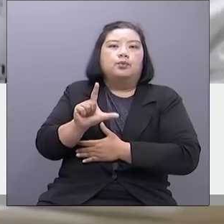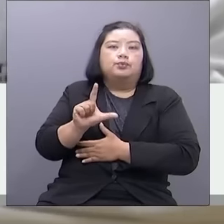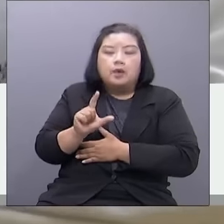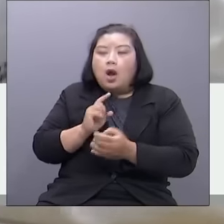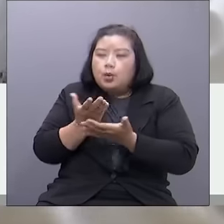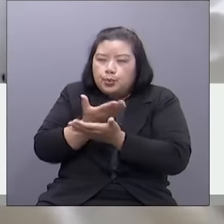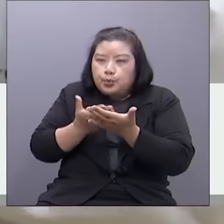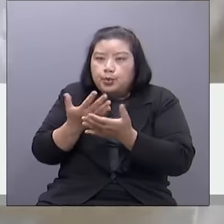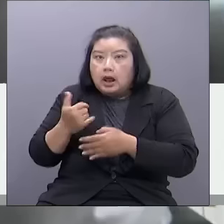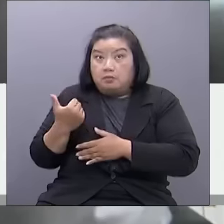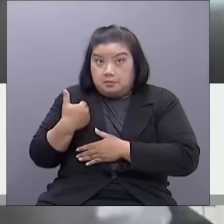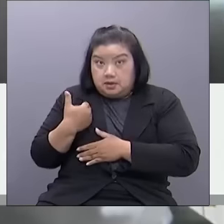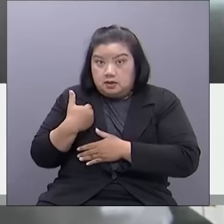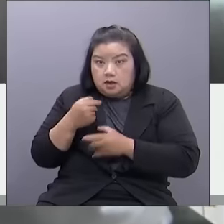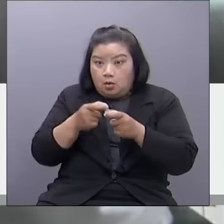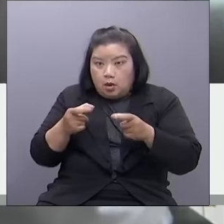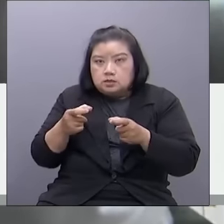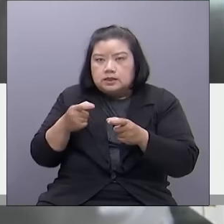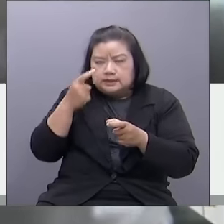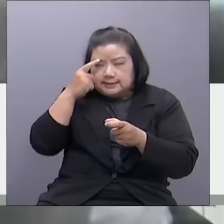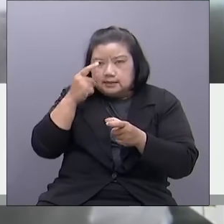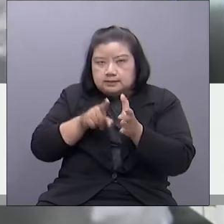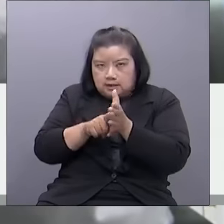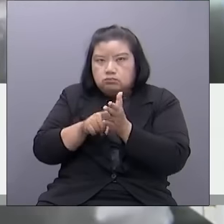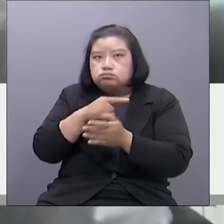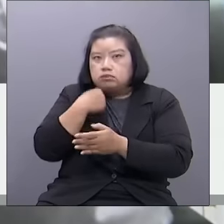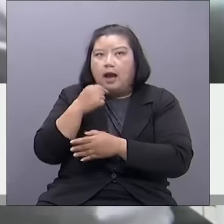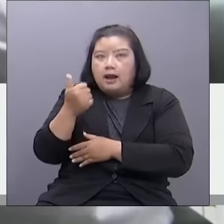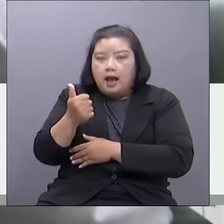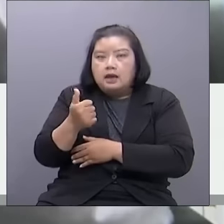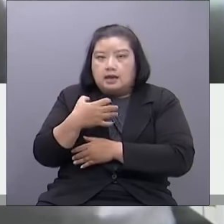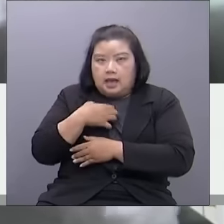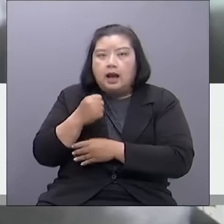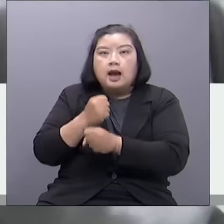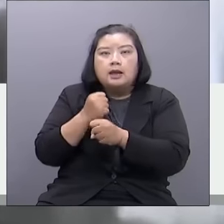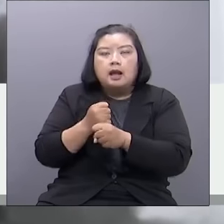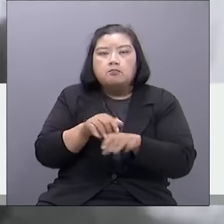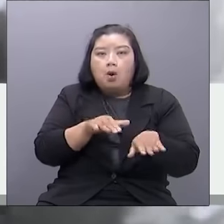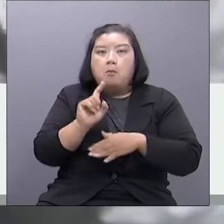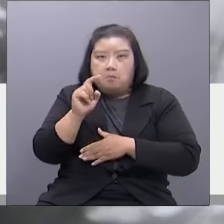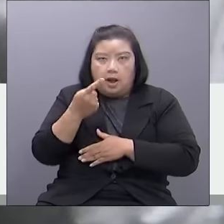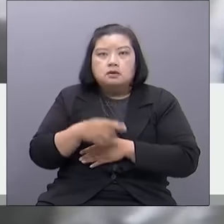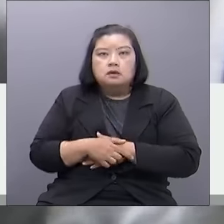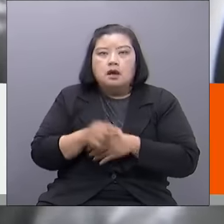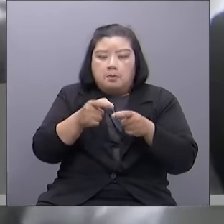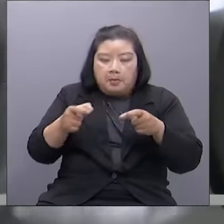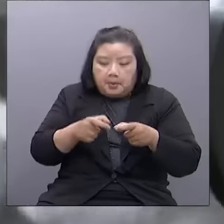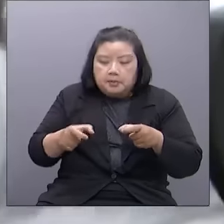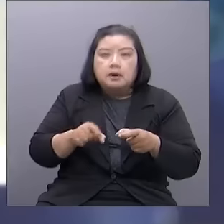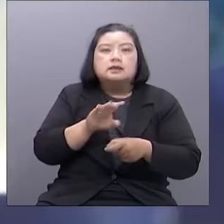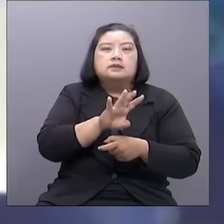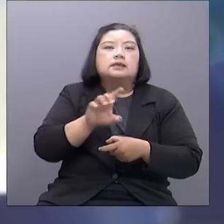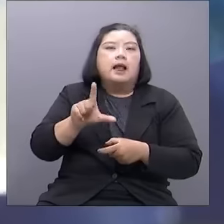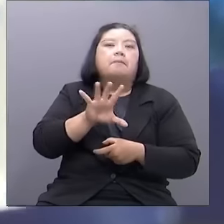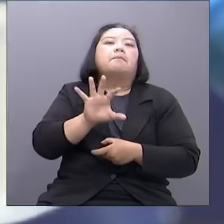ที่พัฒนาวัคซีนใกล้เคียงกับเชื้อในปัจจุบันเพื่อเตรียมผลิตวัคซีนรุ่นใหม่4,800,000 โดสค่ะขณะ